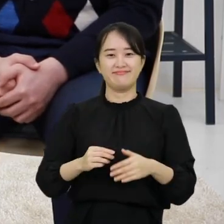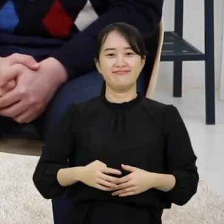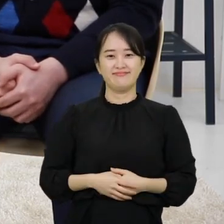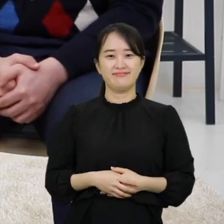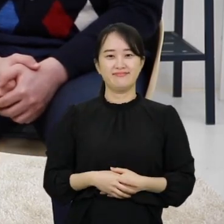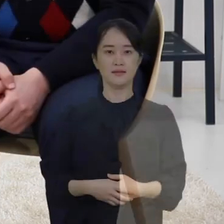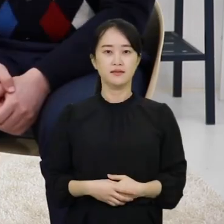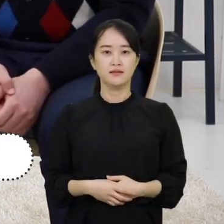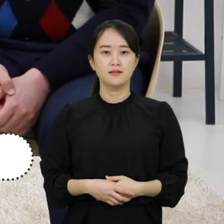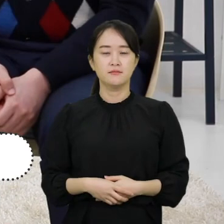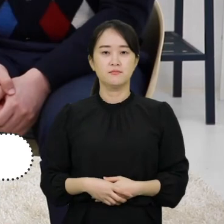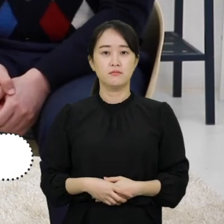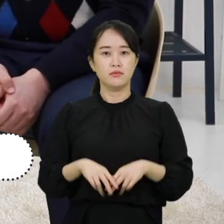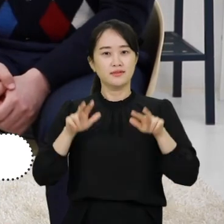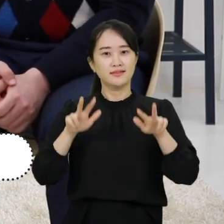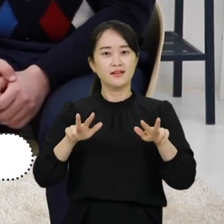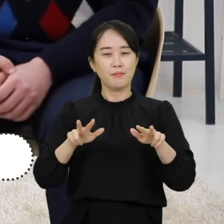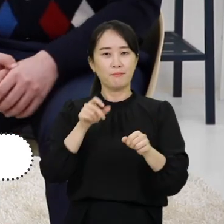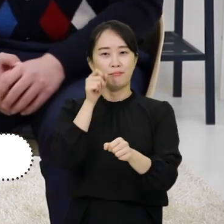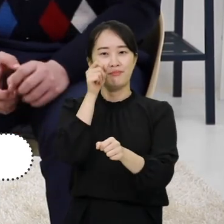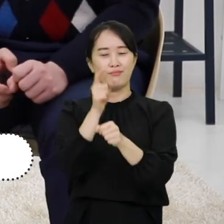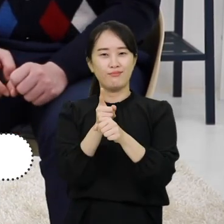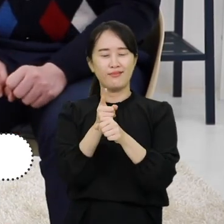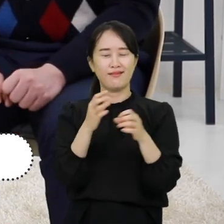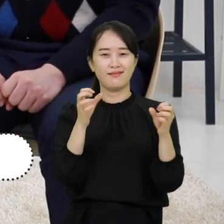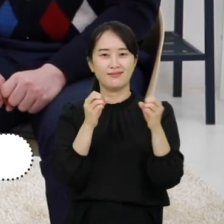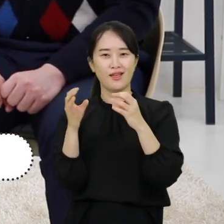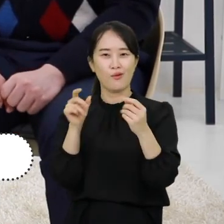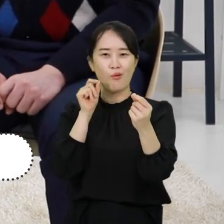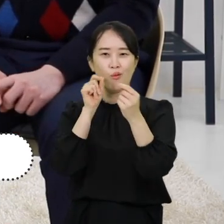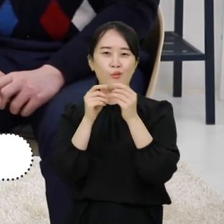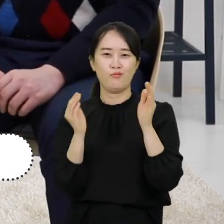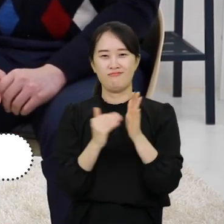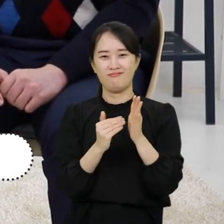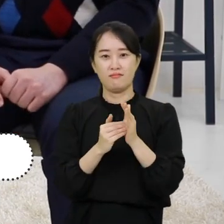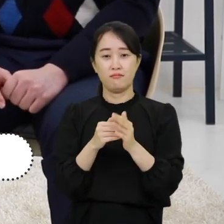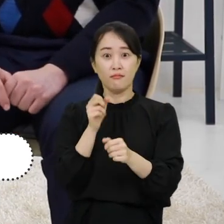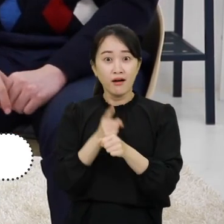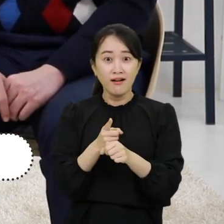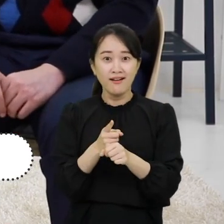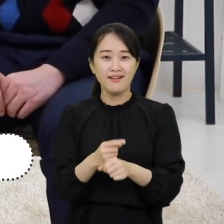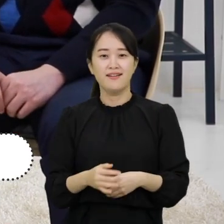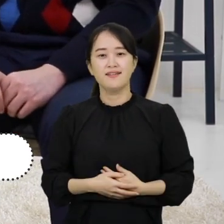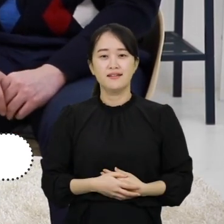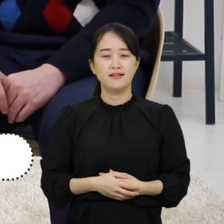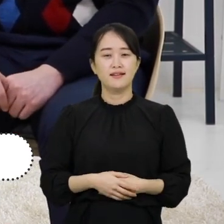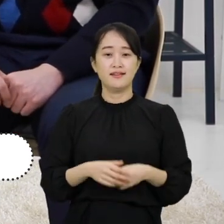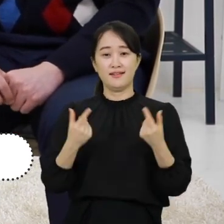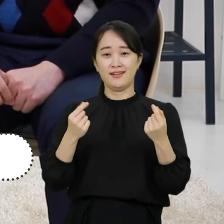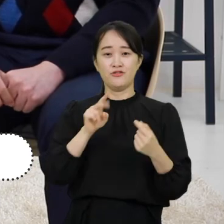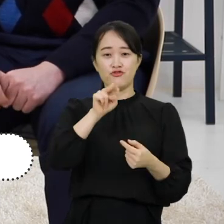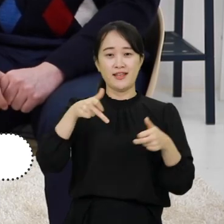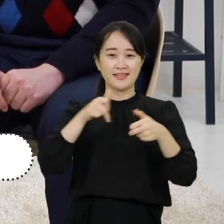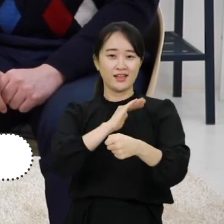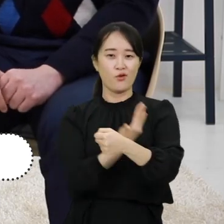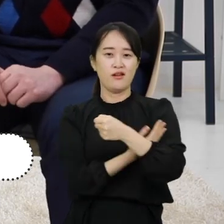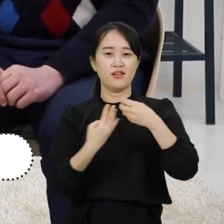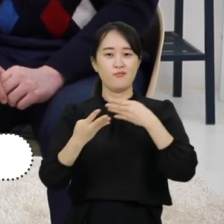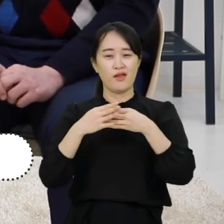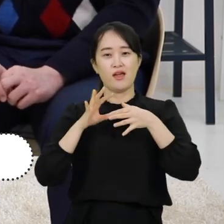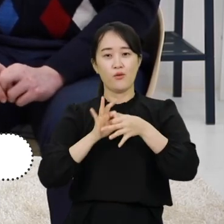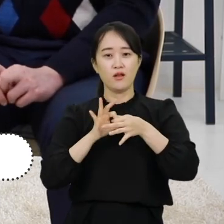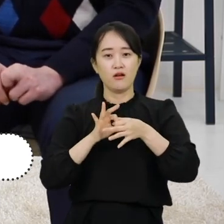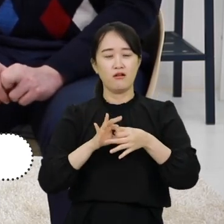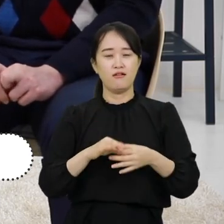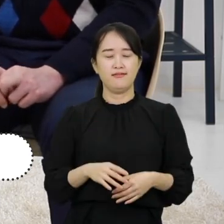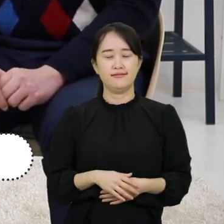드려봤습니다. 이제 어느덧 이야기를 마무리할 시간이 왔습니다, 여러분. 벌써요? 네, 오늘 이렇게 유엔 장애인 권리 협약과